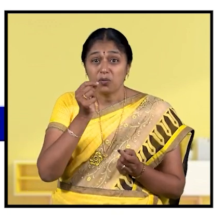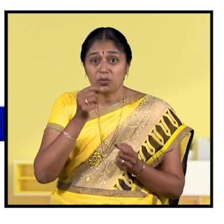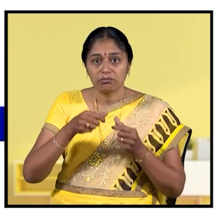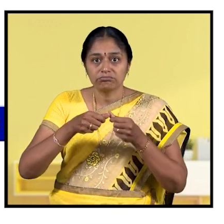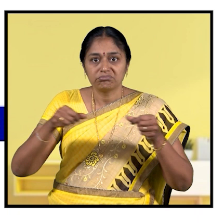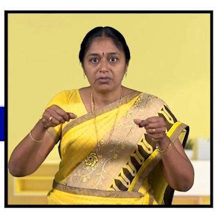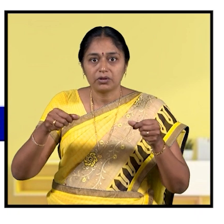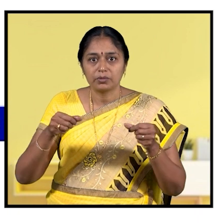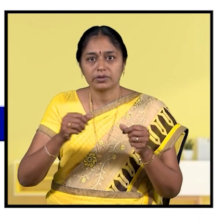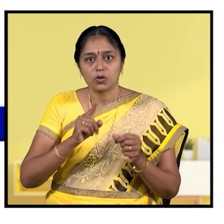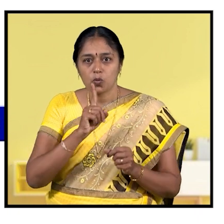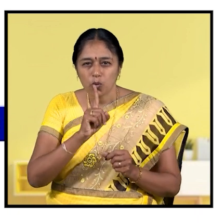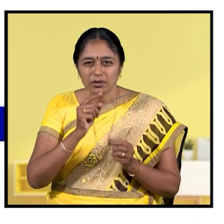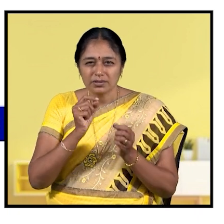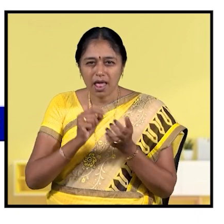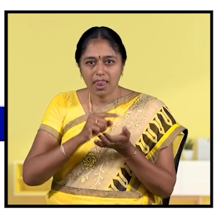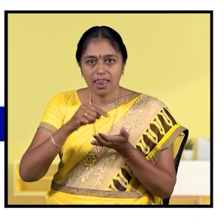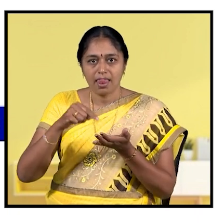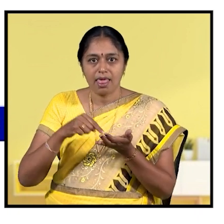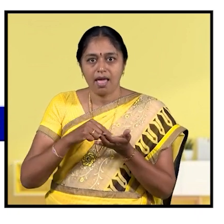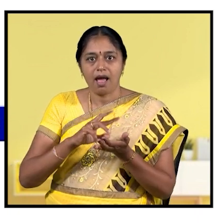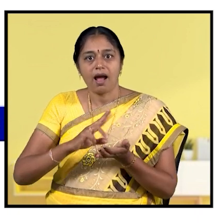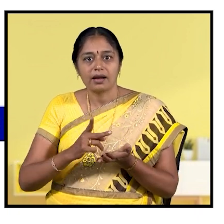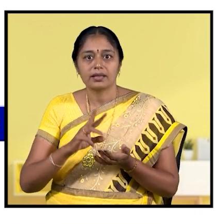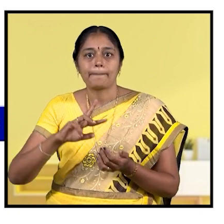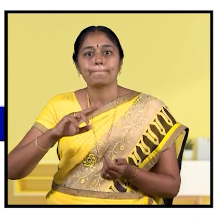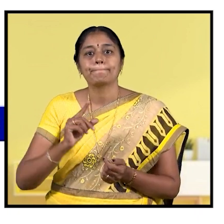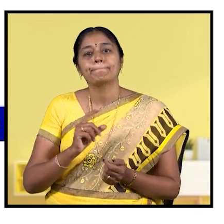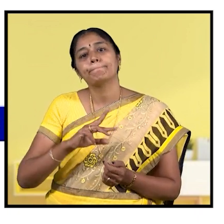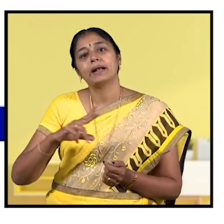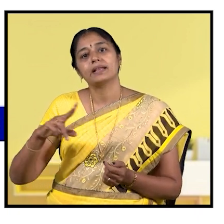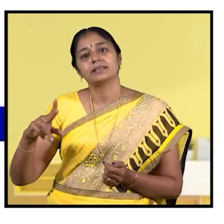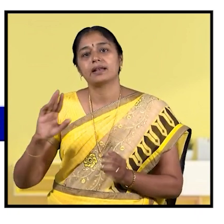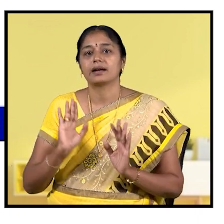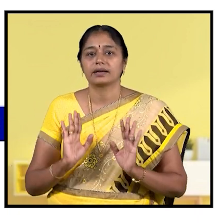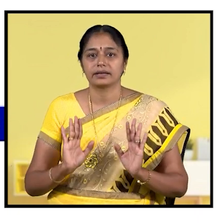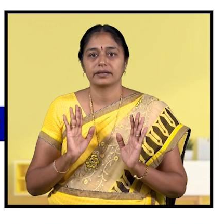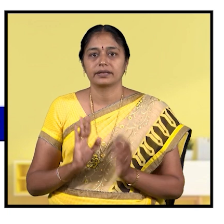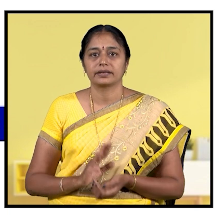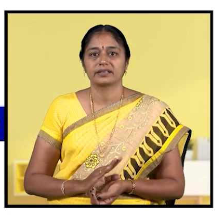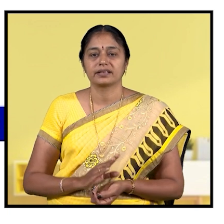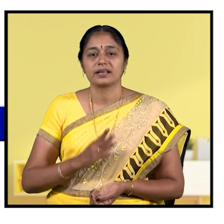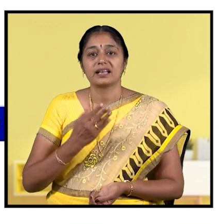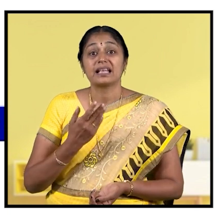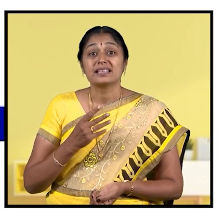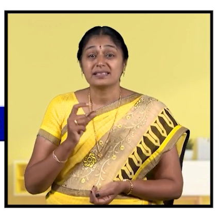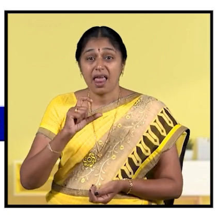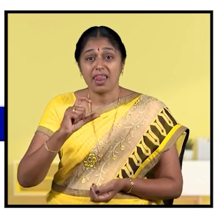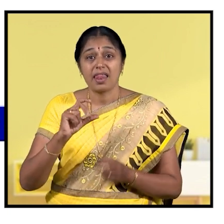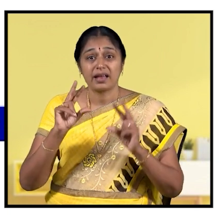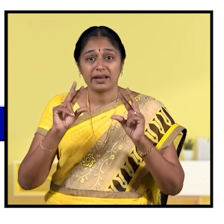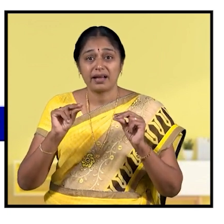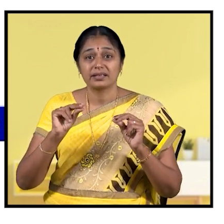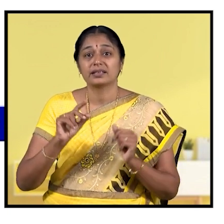உயிரியாக இருக்குது, பல செல் உயிரியாக இருக்குது, செல்கள் அற்ற உயிரியாக கூட இருக்குது. இதில் செல்களற்ற உயிரி அப்படின்னு சொன்னோன்னாக்கா வைரஸை நம்ம சொல்லலாம்.